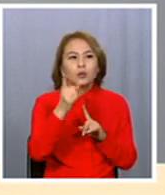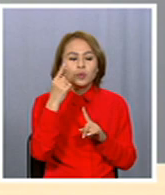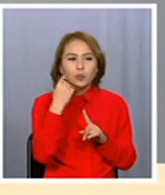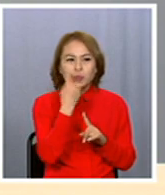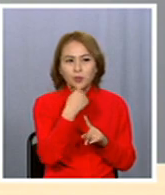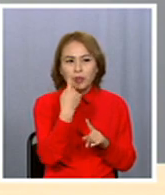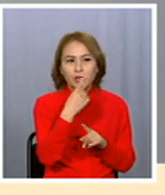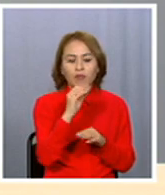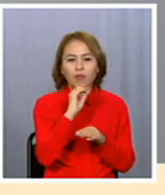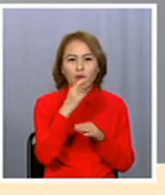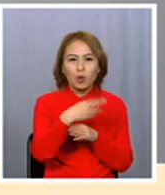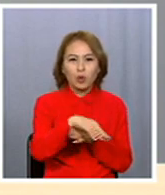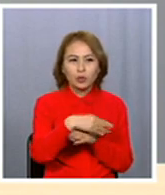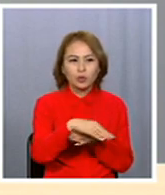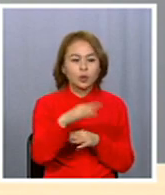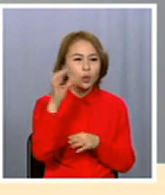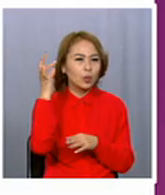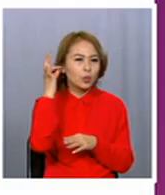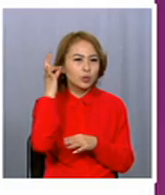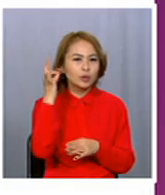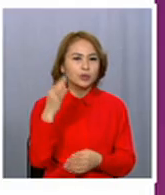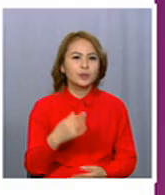зубы, хвост, уши.